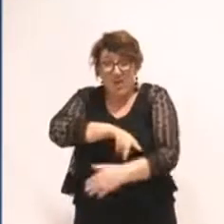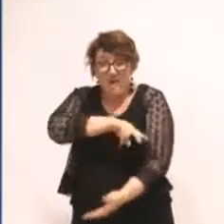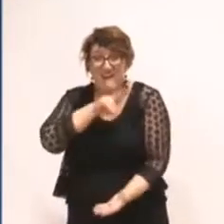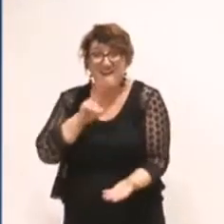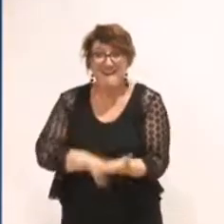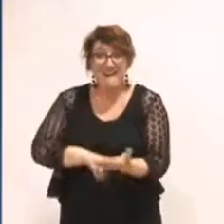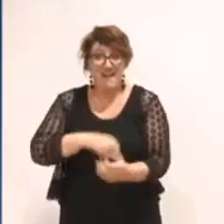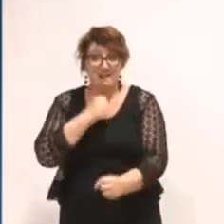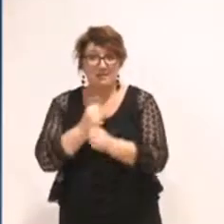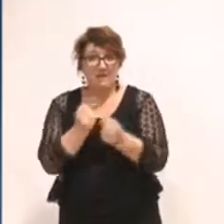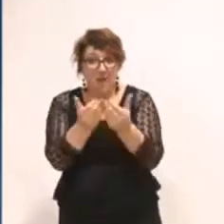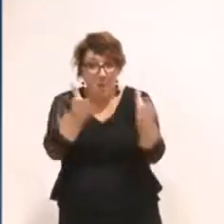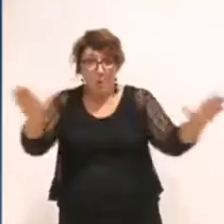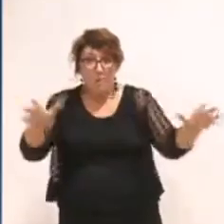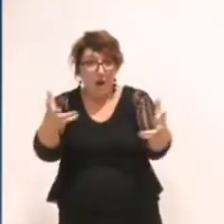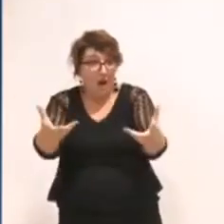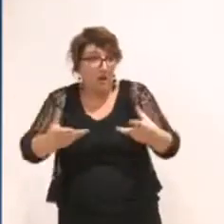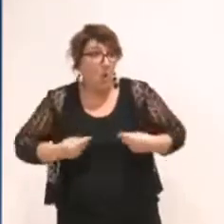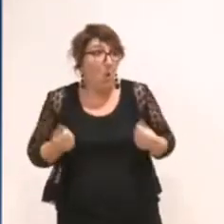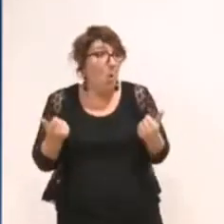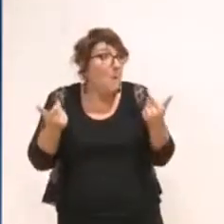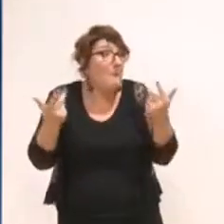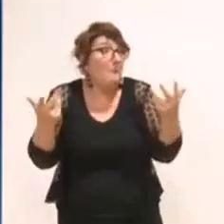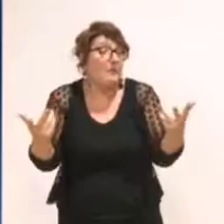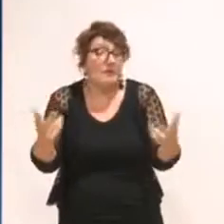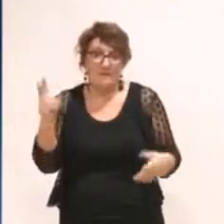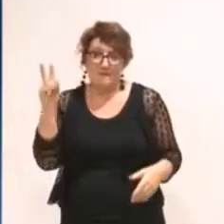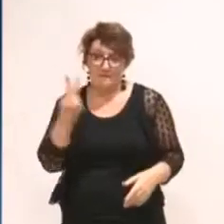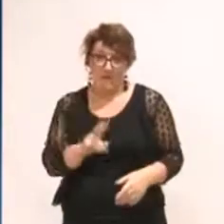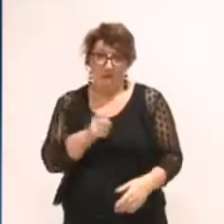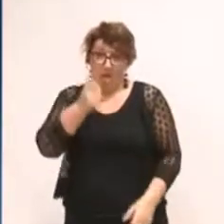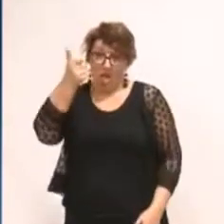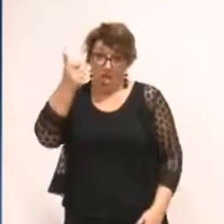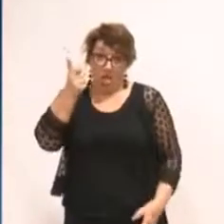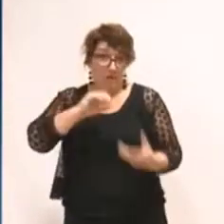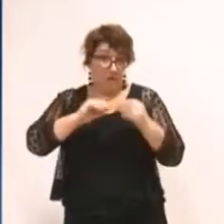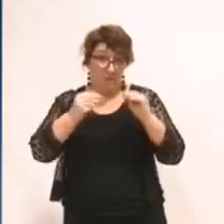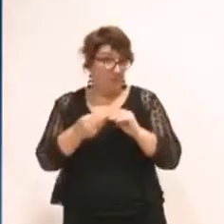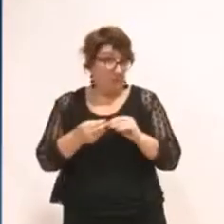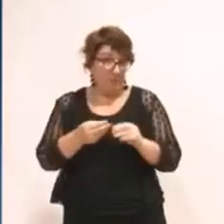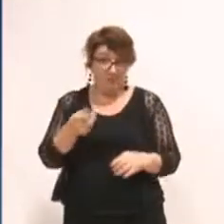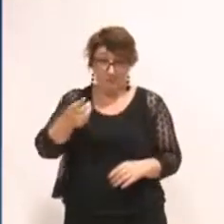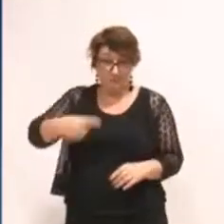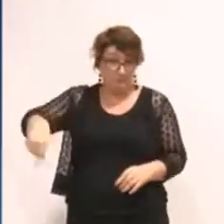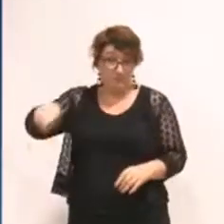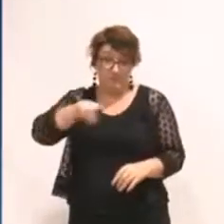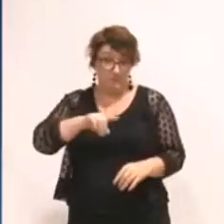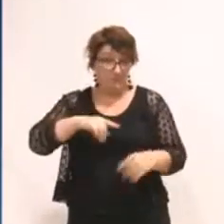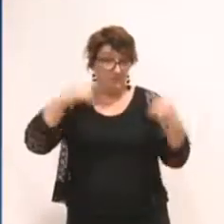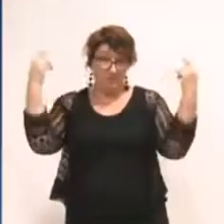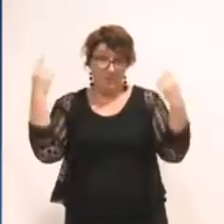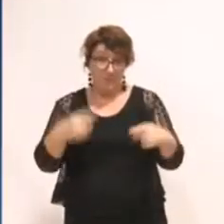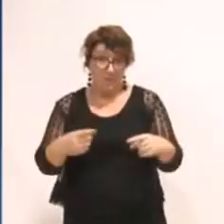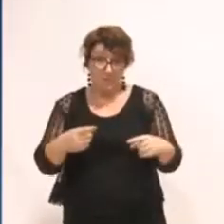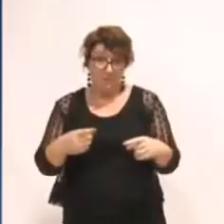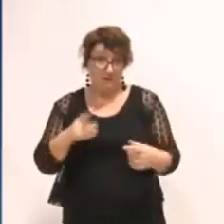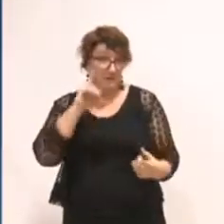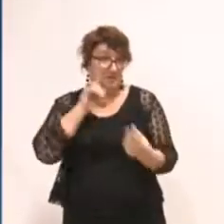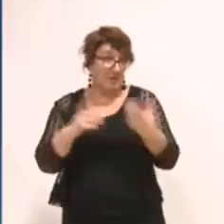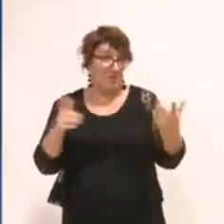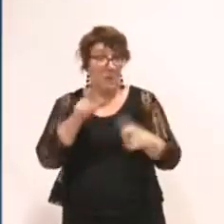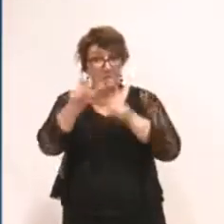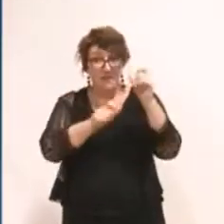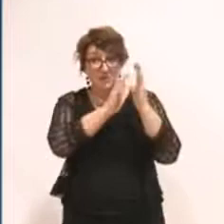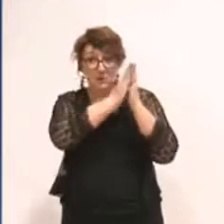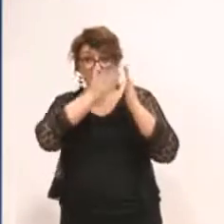Et ça, c'est le point de blocage essentiel qu'il y a derrière tout le conflit autour des bibliothèques. C'est le temps de travail des